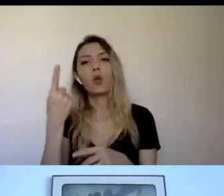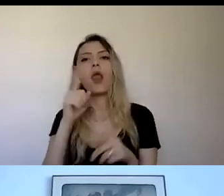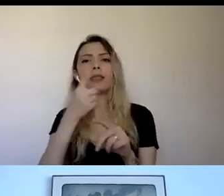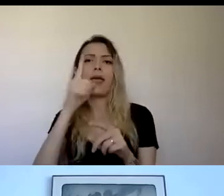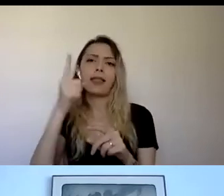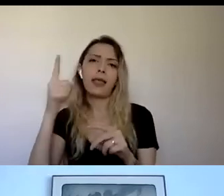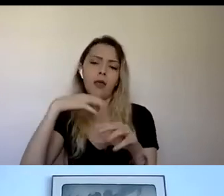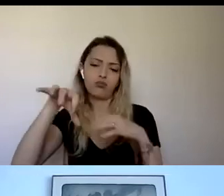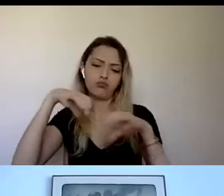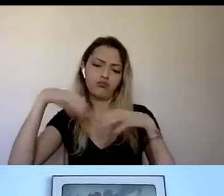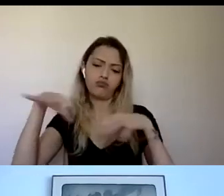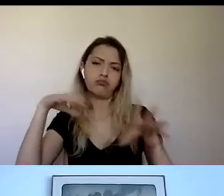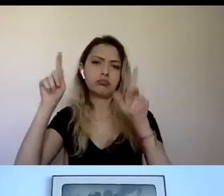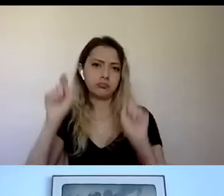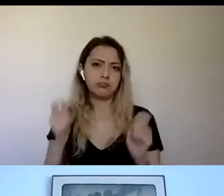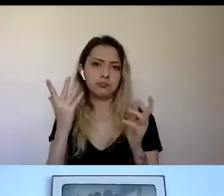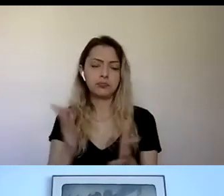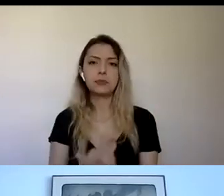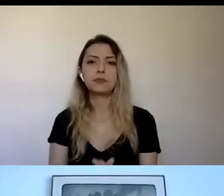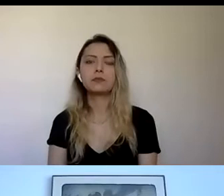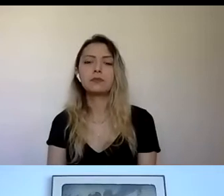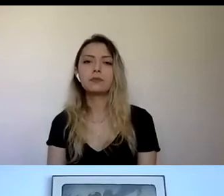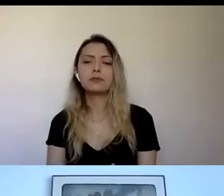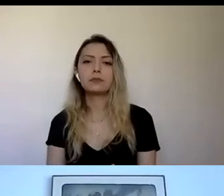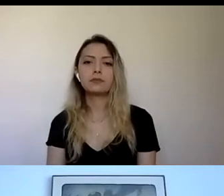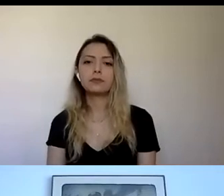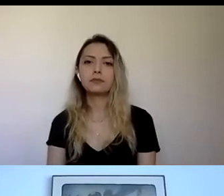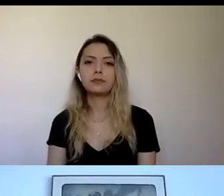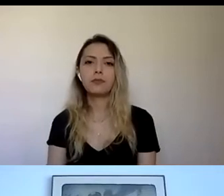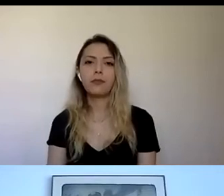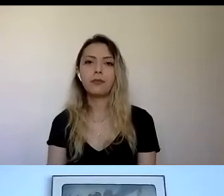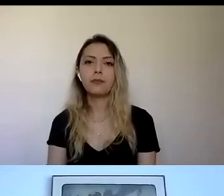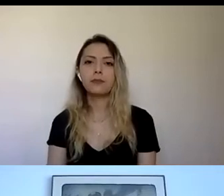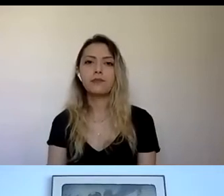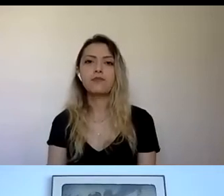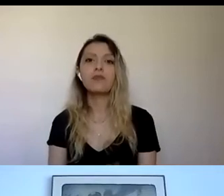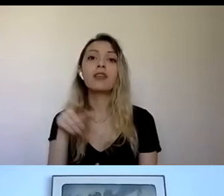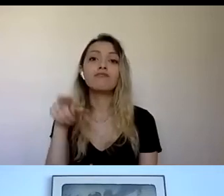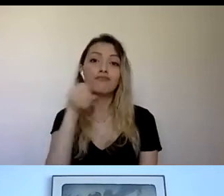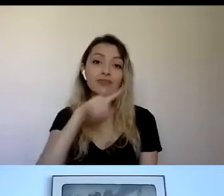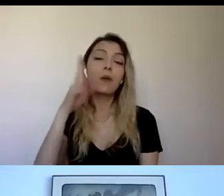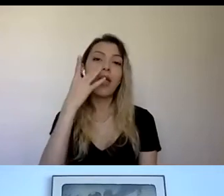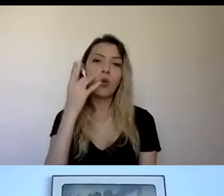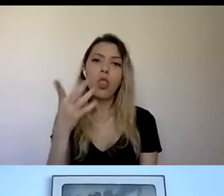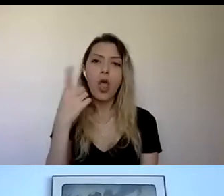bakarsınız ve bunları kategori haline getirirsiniz. Karşınızda aslında bir gösterge seti oluşmuş olur.